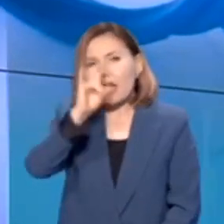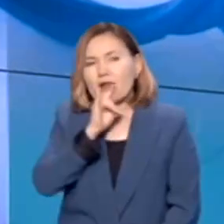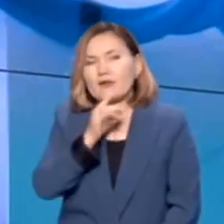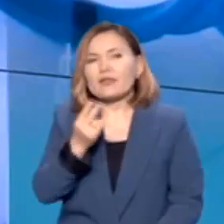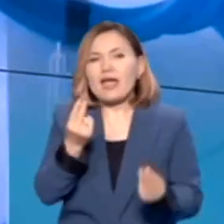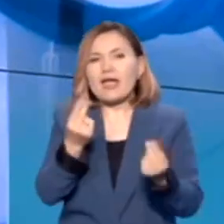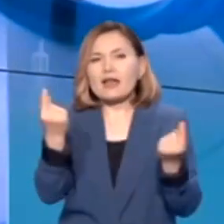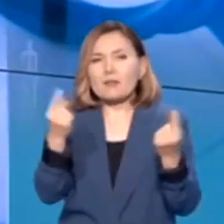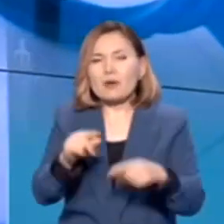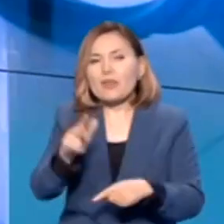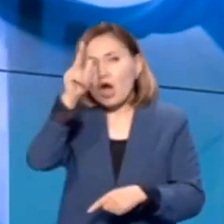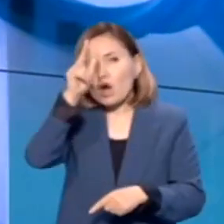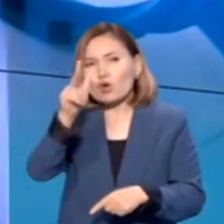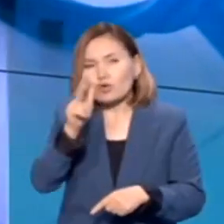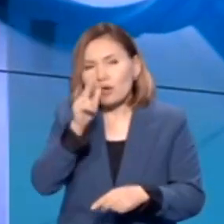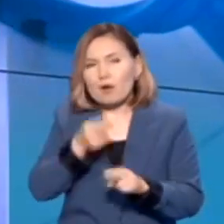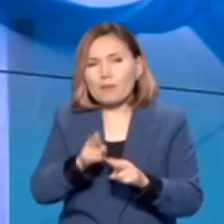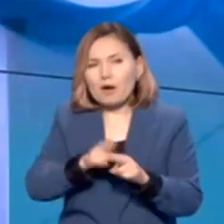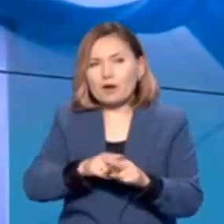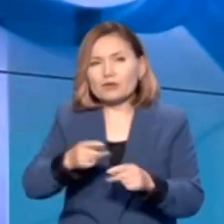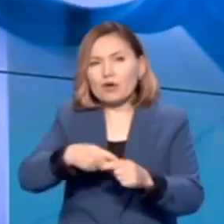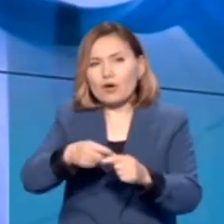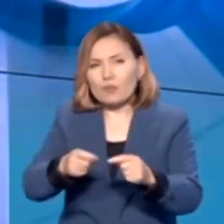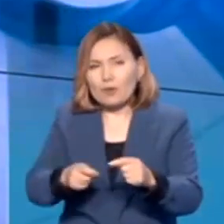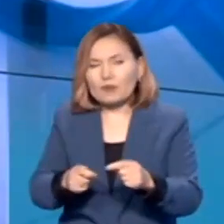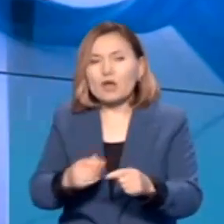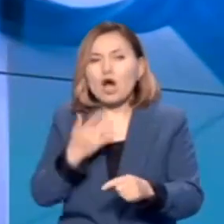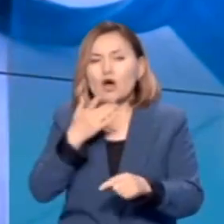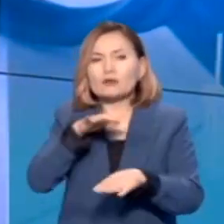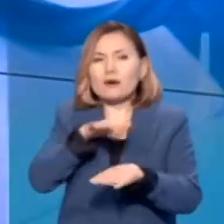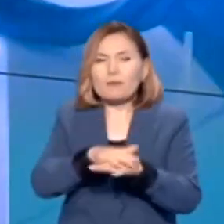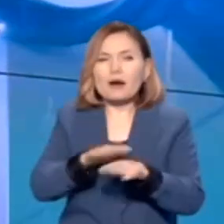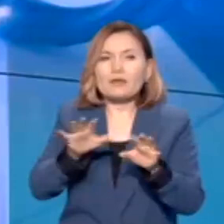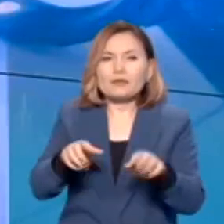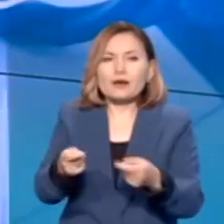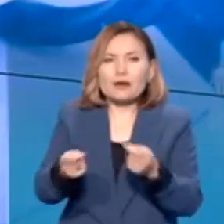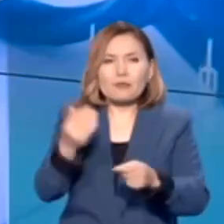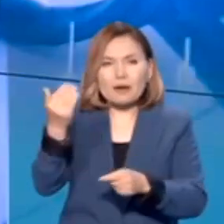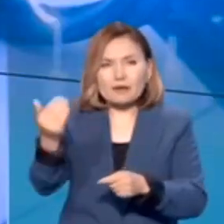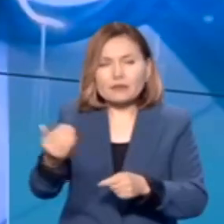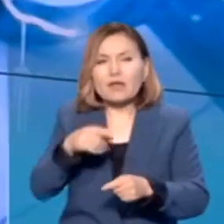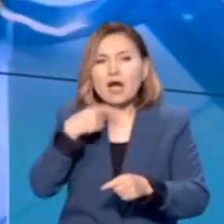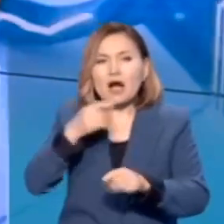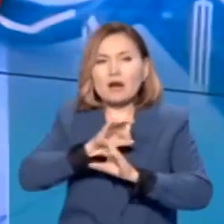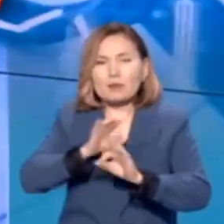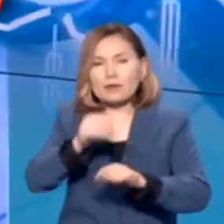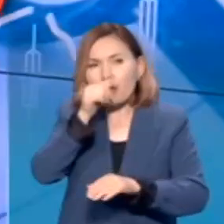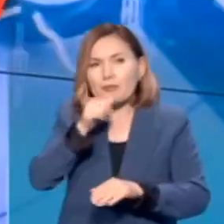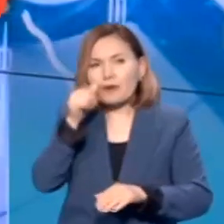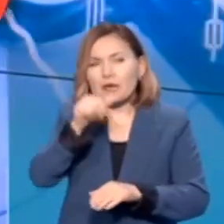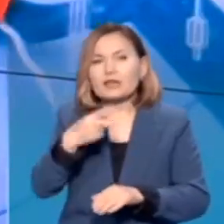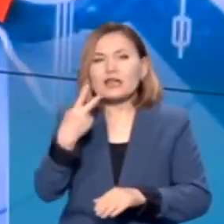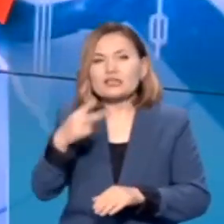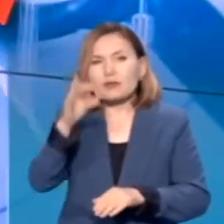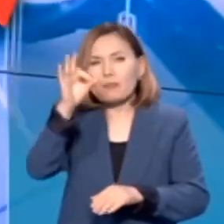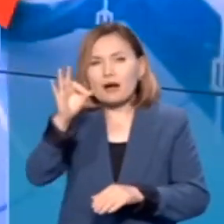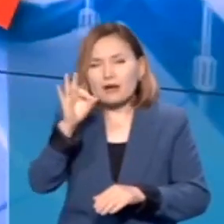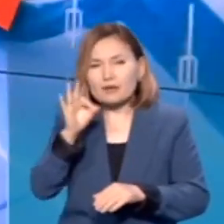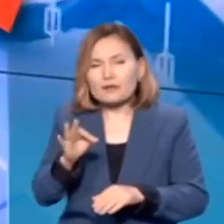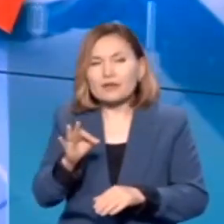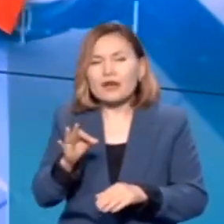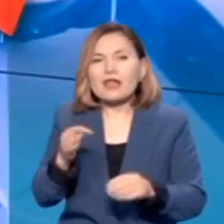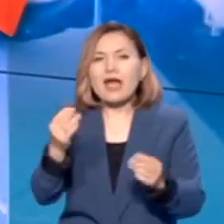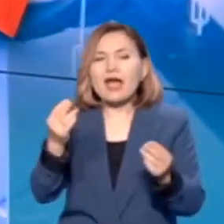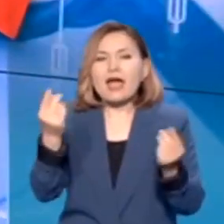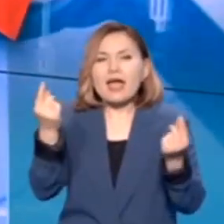Еліміздегі инфляция 3 ай қатарынан баяулап келеді. Ұлттық банк төрағасы Ғалымжан Пірматовтың дерегінше, былтыр 20%-ға бірақ